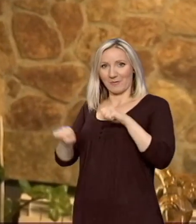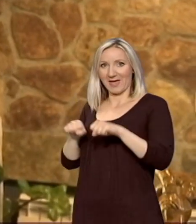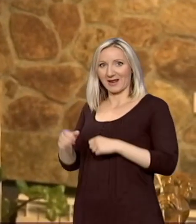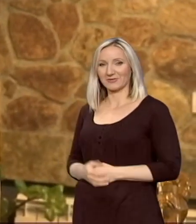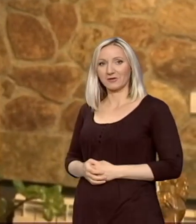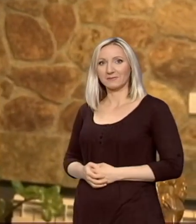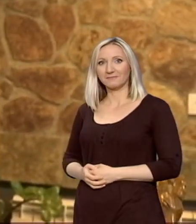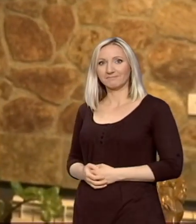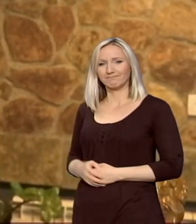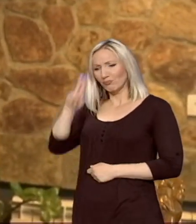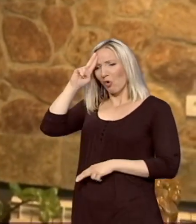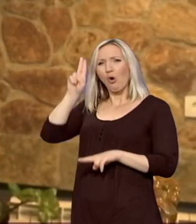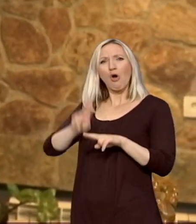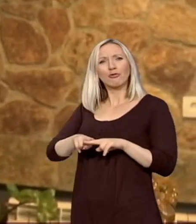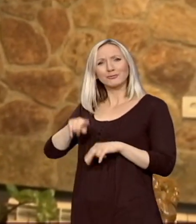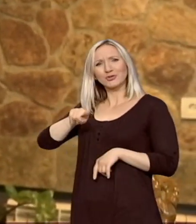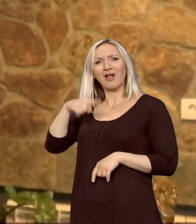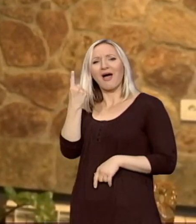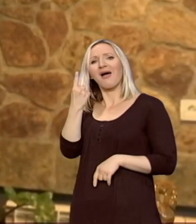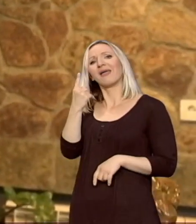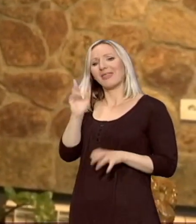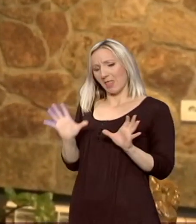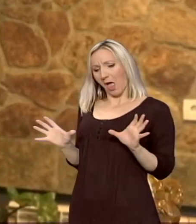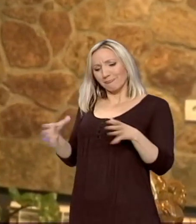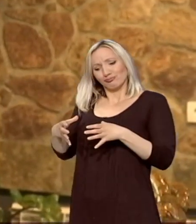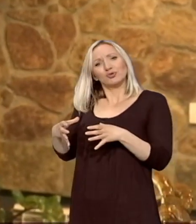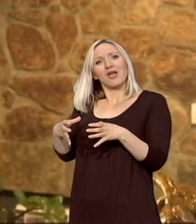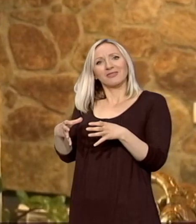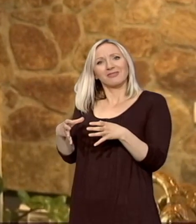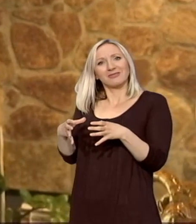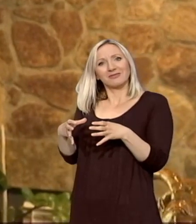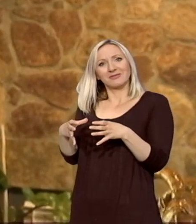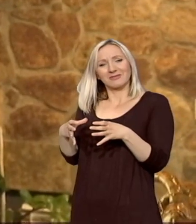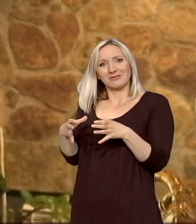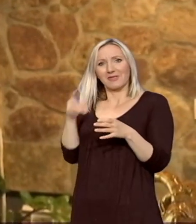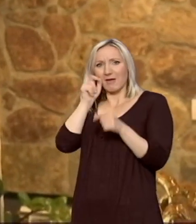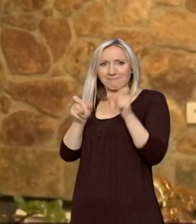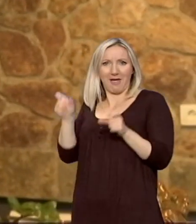Zametnu se jedna četa mala